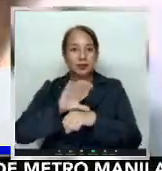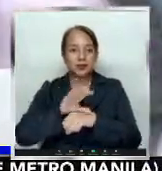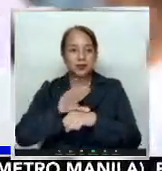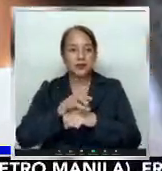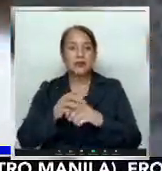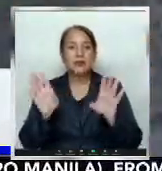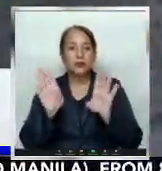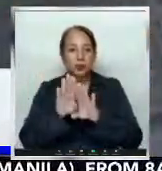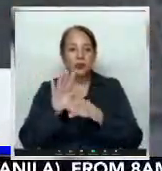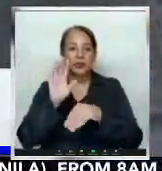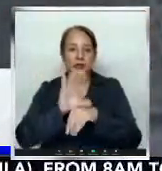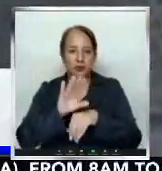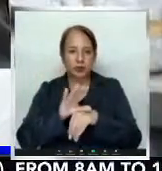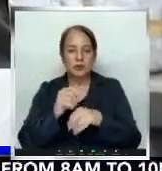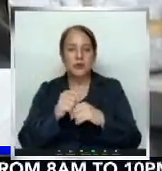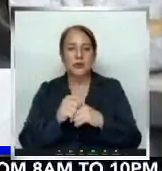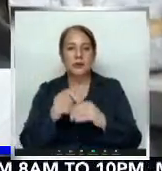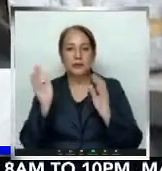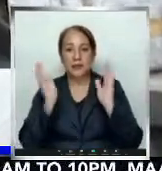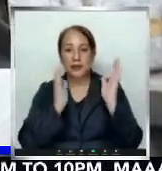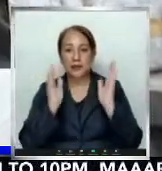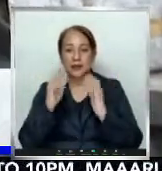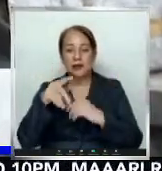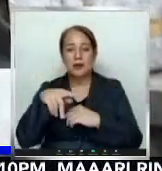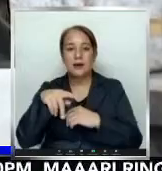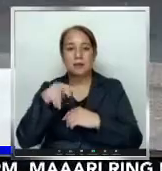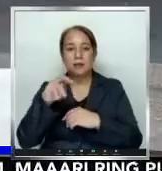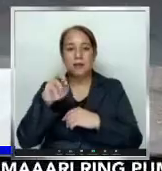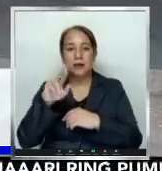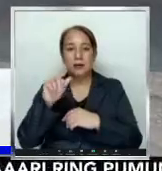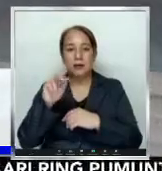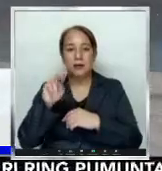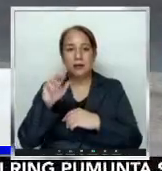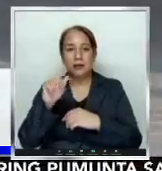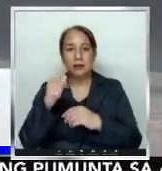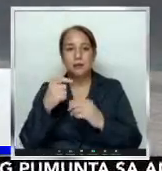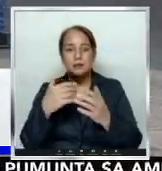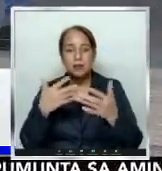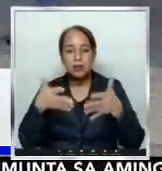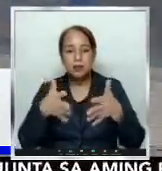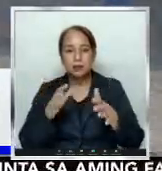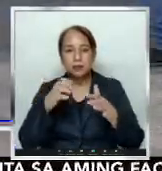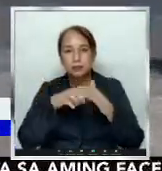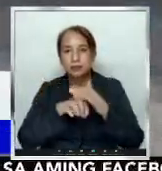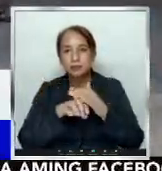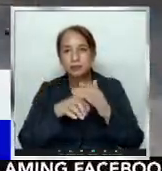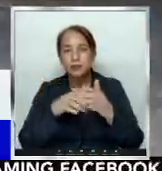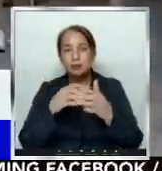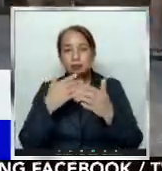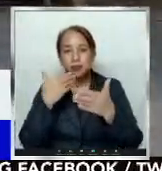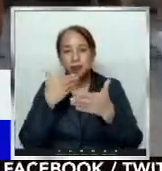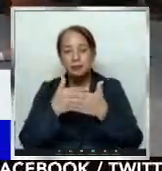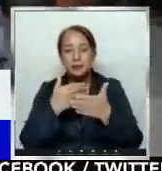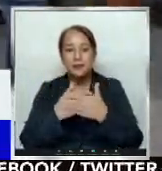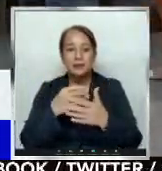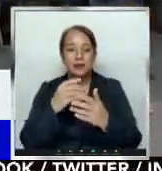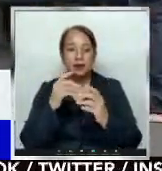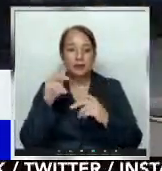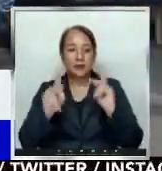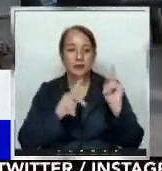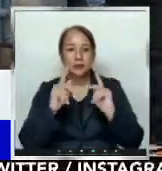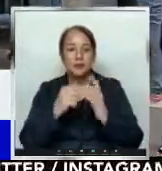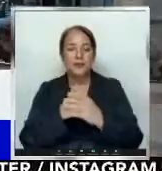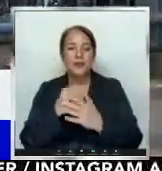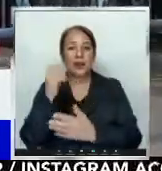simbahan at Plaza Miranda, pinapayagan ng makalapit na mga deboto. Ayon sa mga pulis na nakatalaga dito, kaninang tanghali lamang